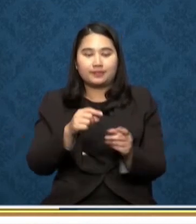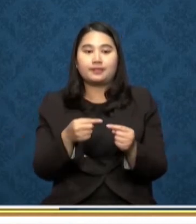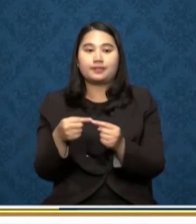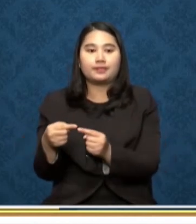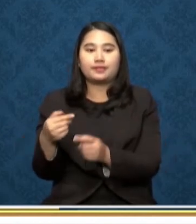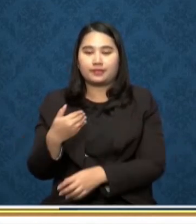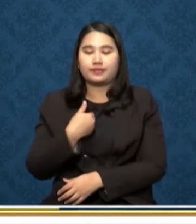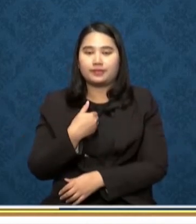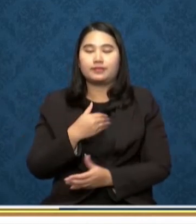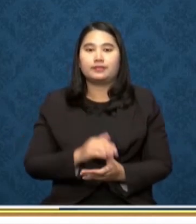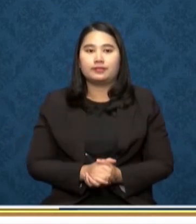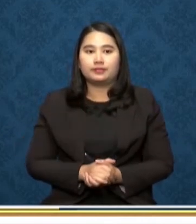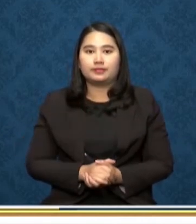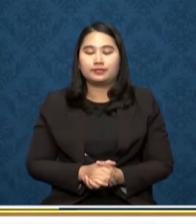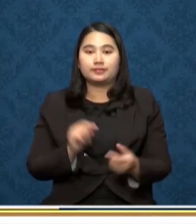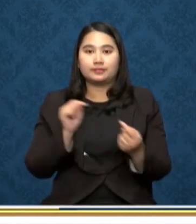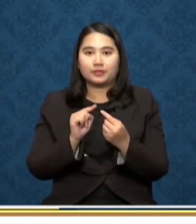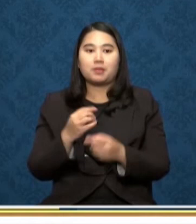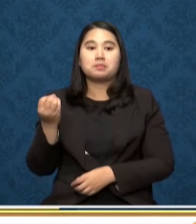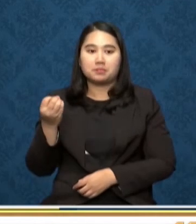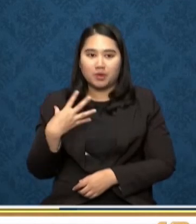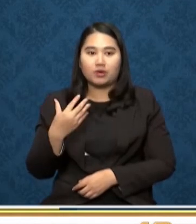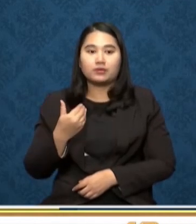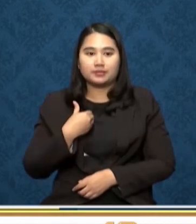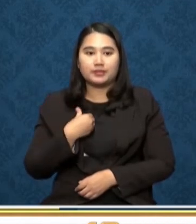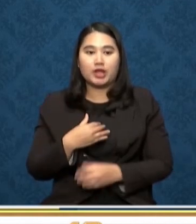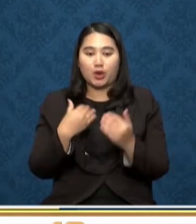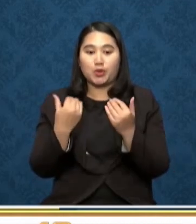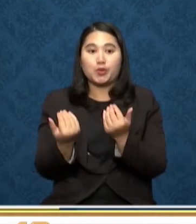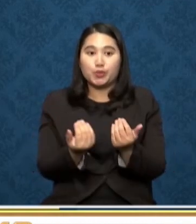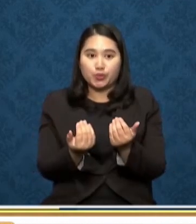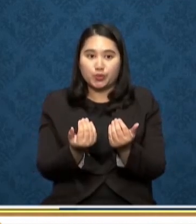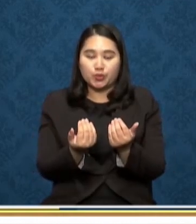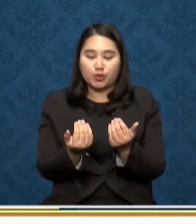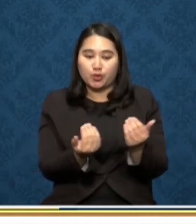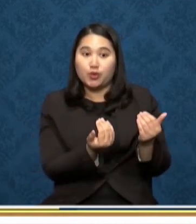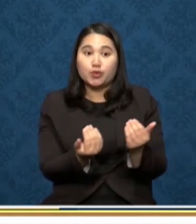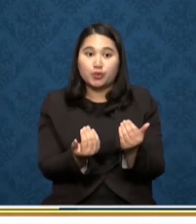Oliv coronที่ได้รับการเรียเข้ามาว่าลูก physician